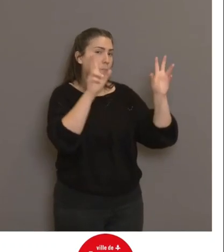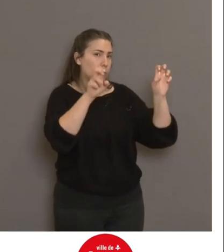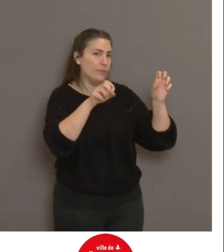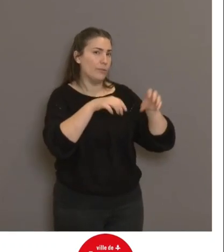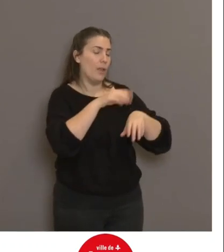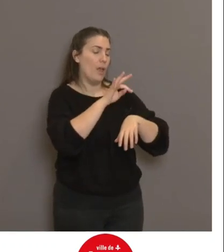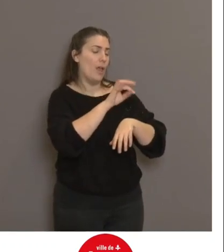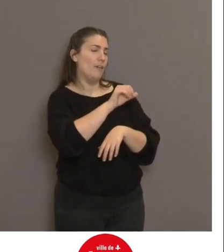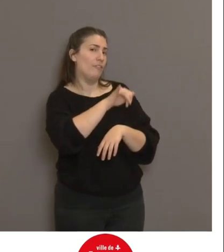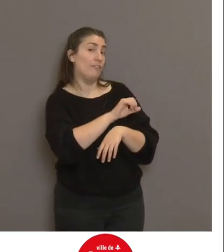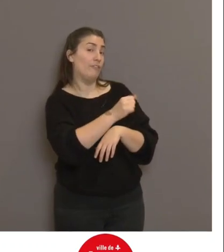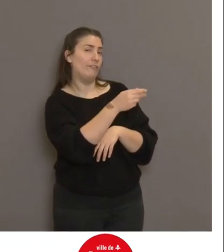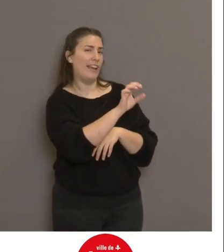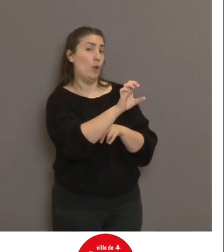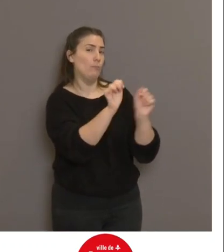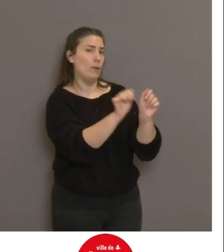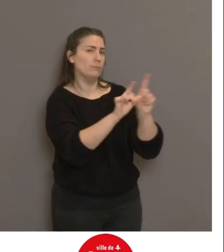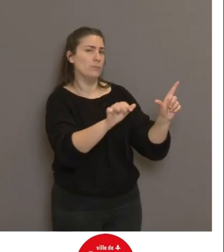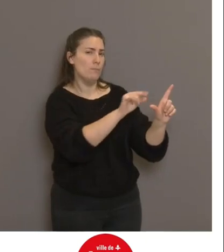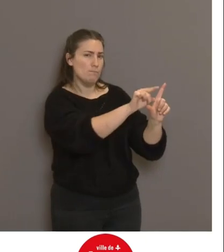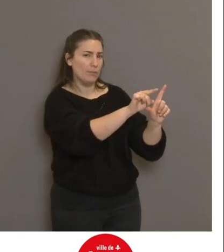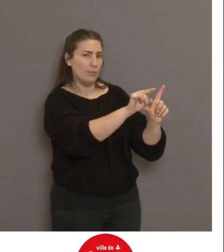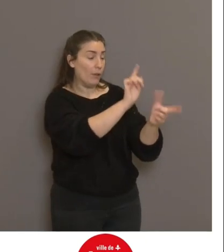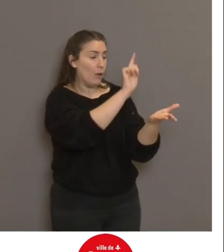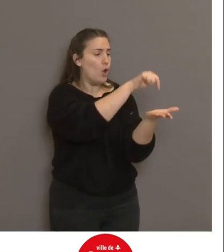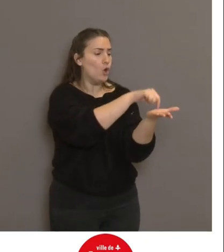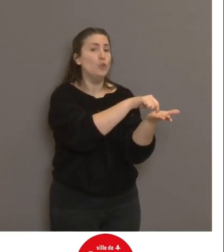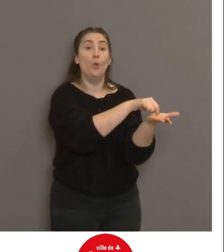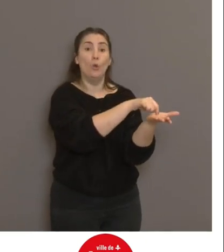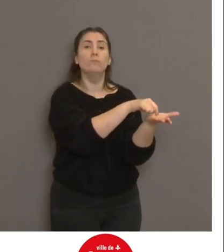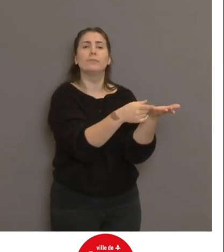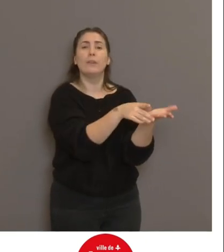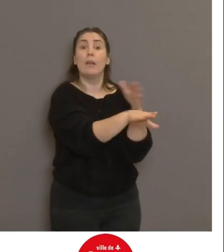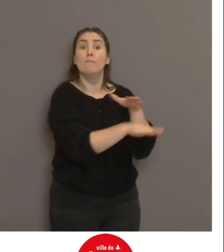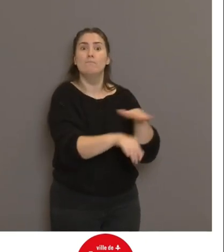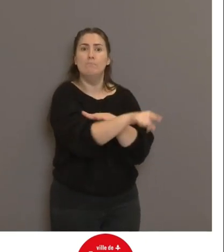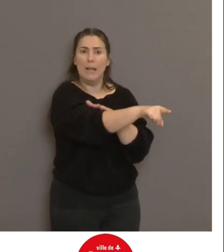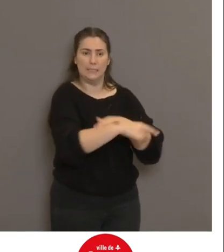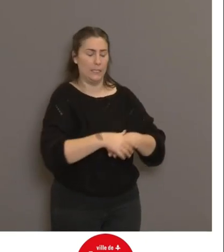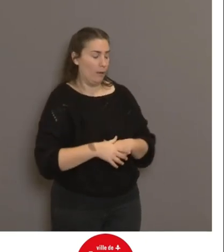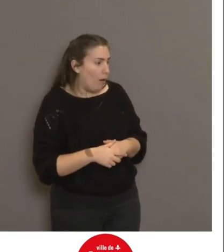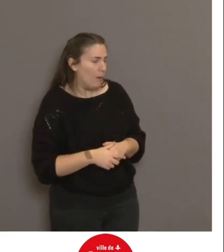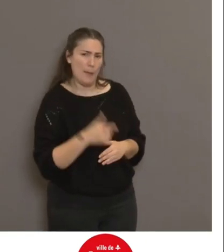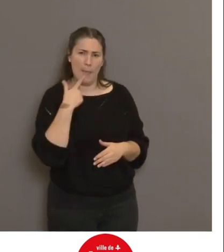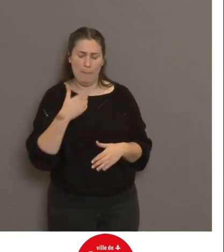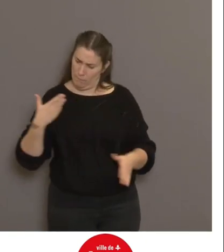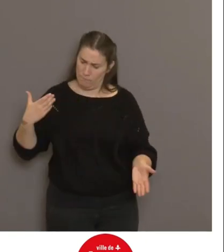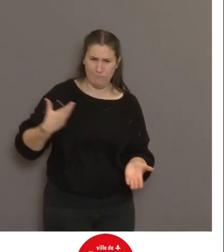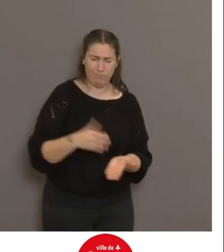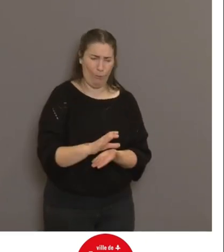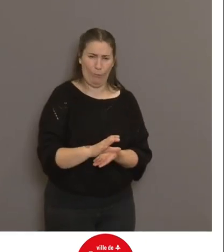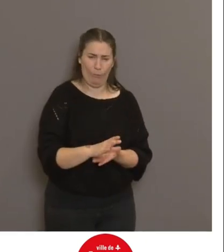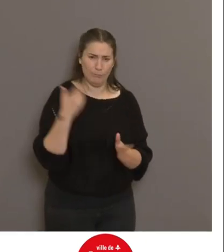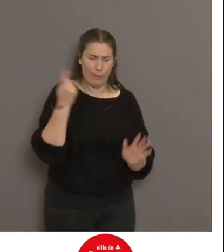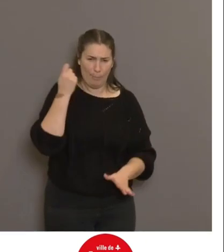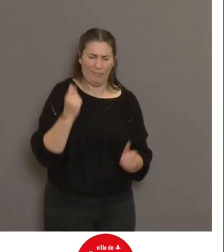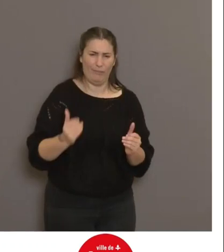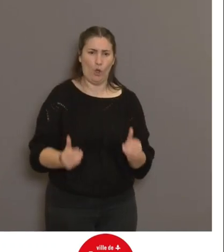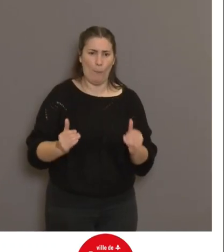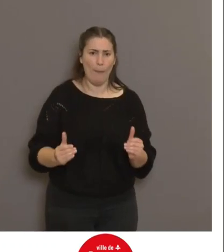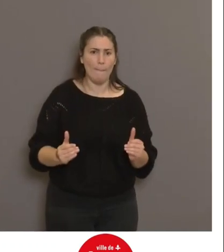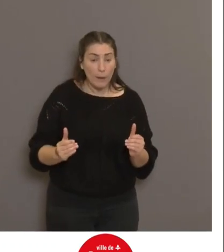lieu d'origine présumé. Face à cette situation, qui représente une dépense significative pour notre ville, et considérant